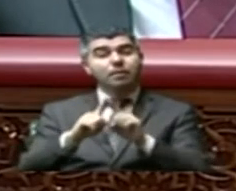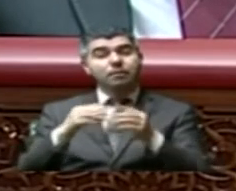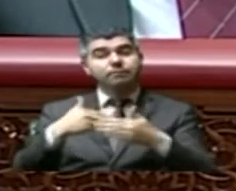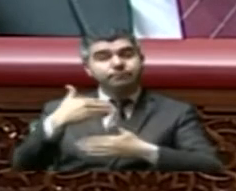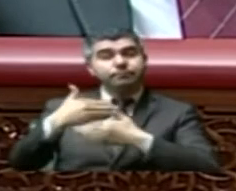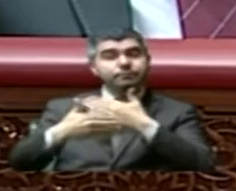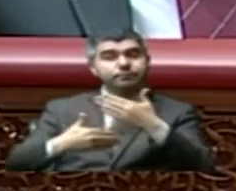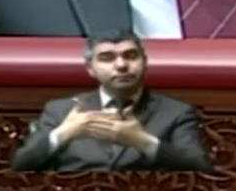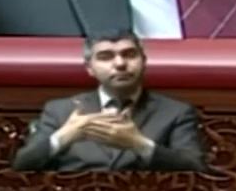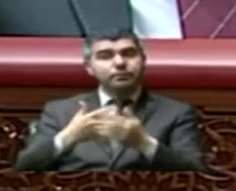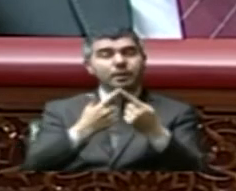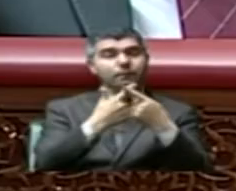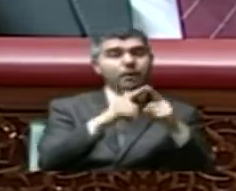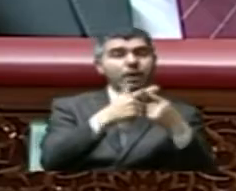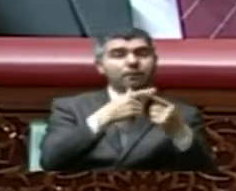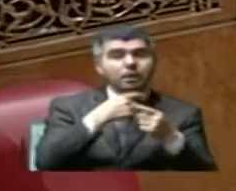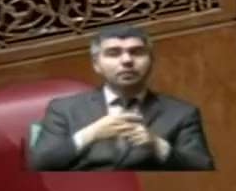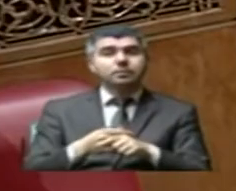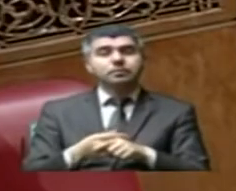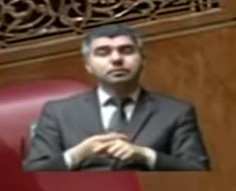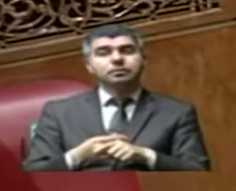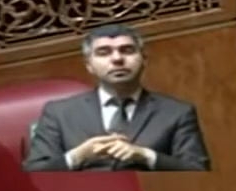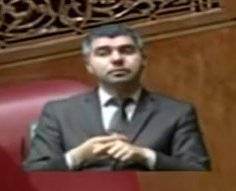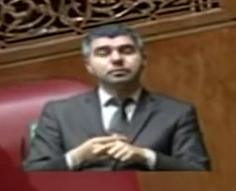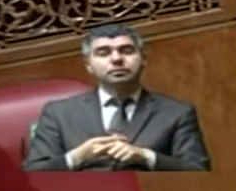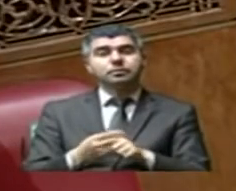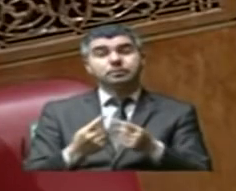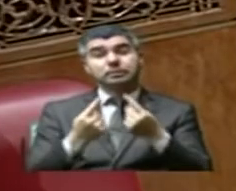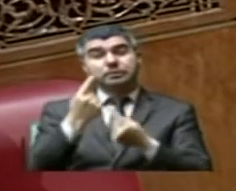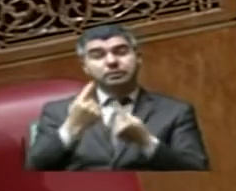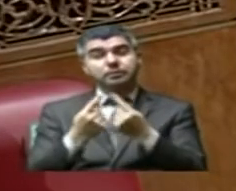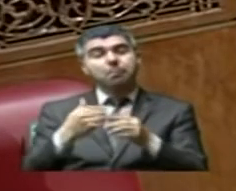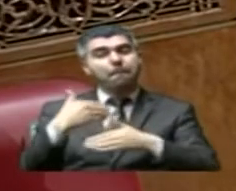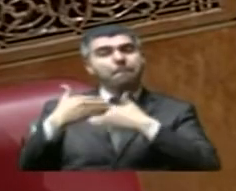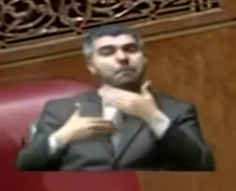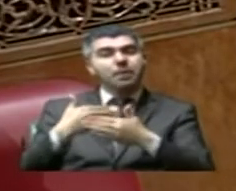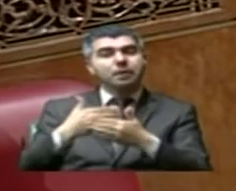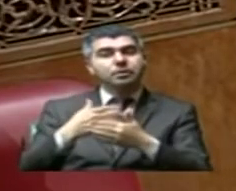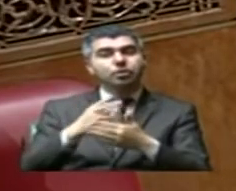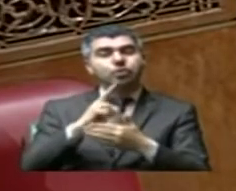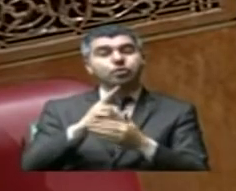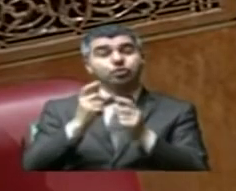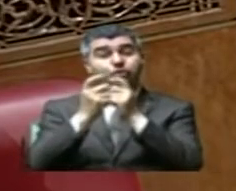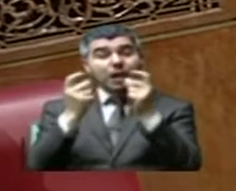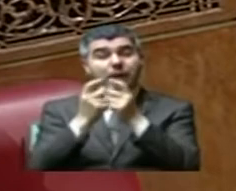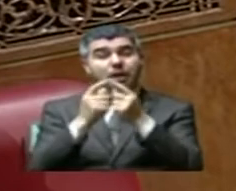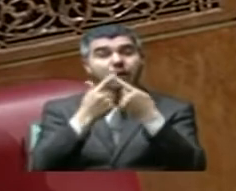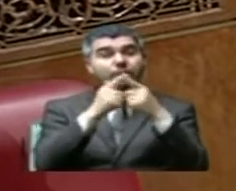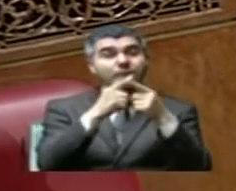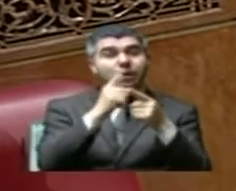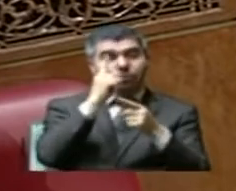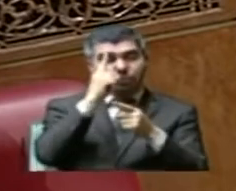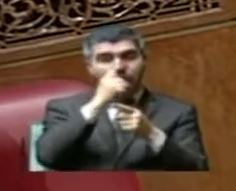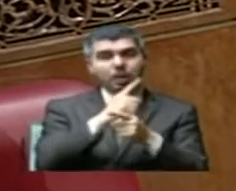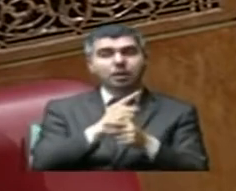التي تتعلق بهذه القضية ديال المرحلة المقبلة اللي خص الشركة الآن تباشر فيها مجموعة من الأمور